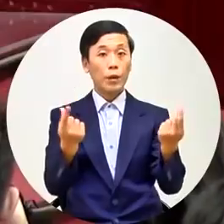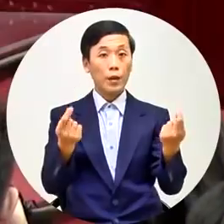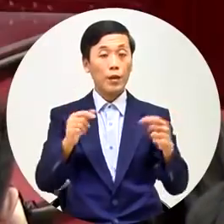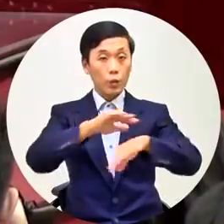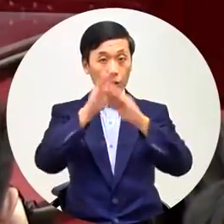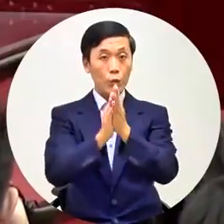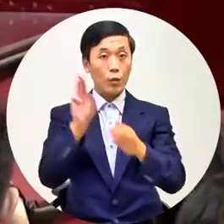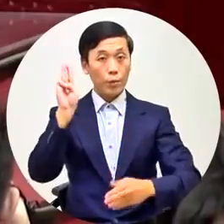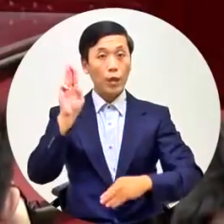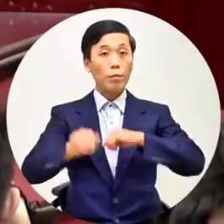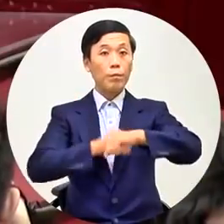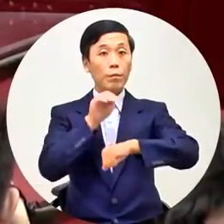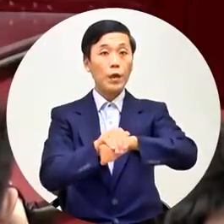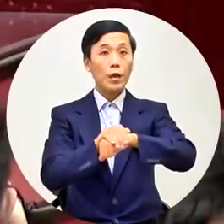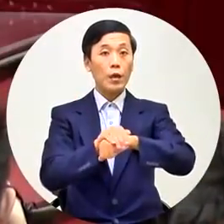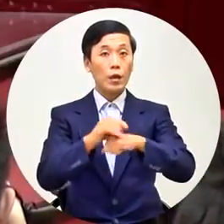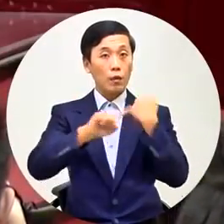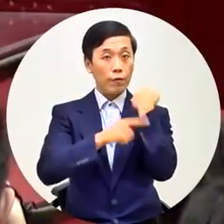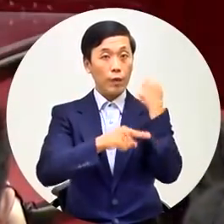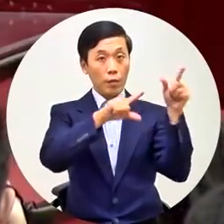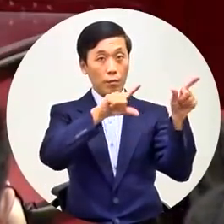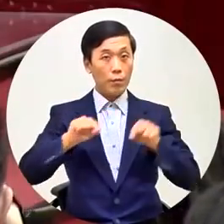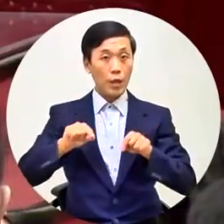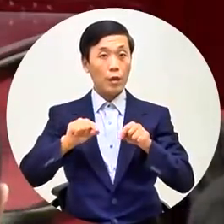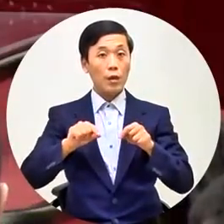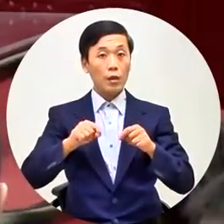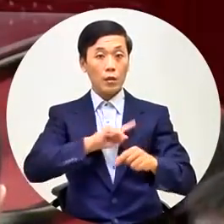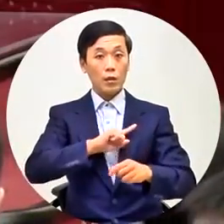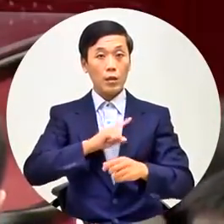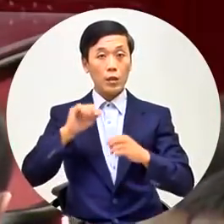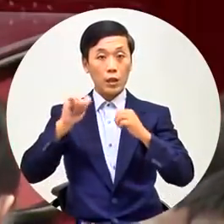执行誓言职责，恭喜各位，谢谢大家。